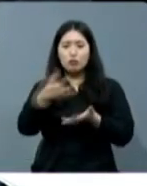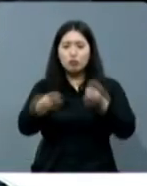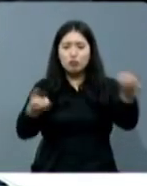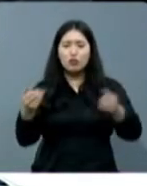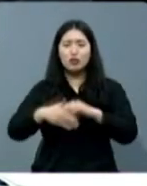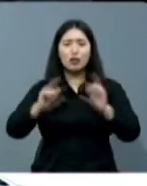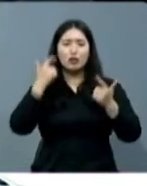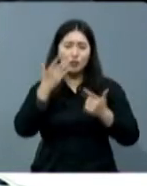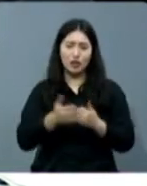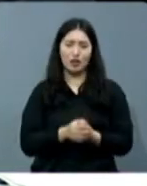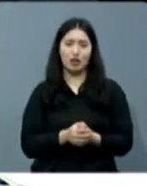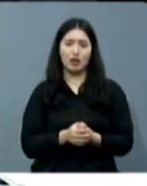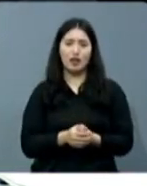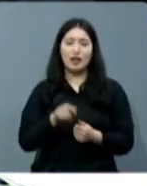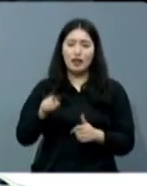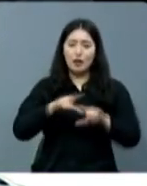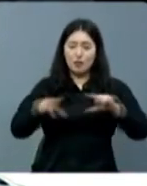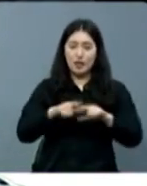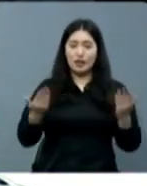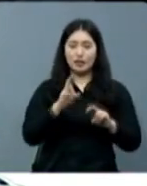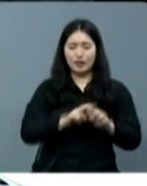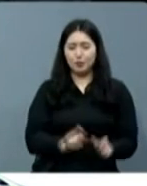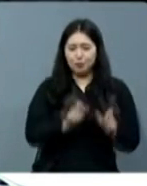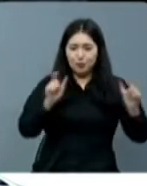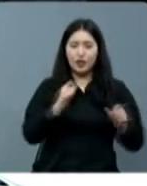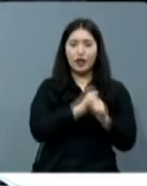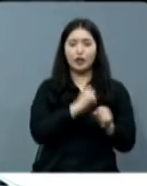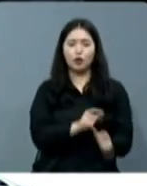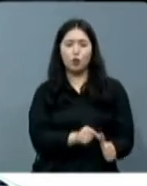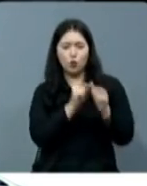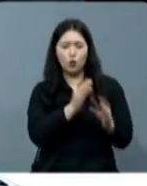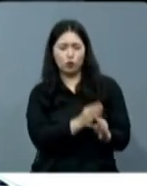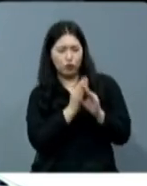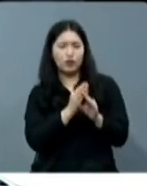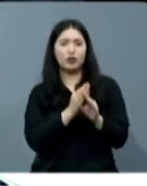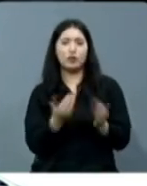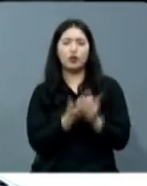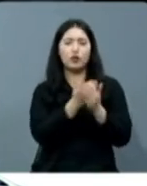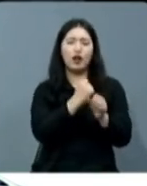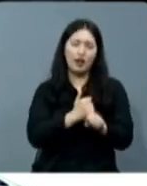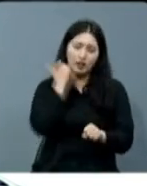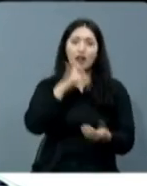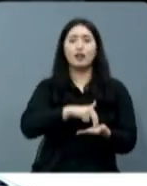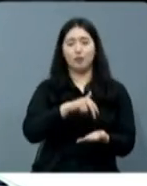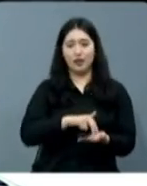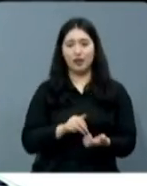정책을 취하지 말고 민간 일자리를 늘려가지고 고용 주도 성장을 한번 해보자 그 뜻입니다. 예, 좋습니다. 예.